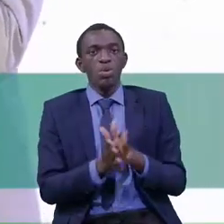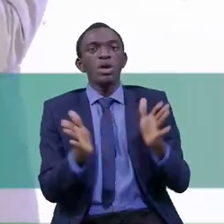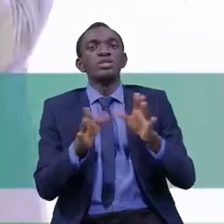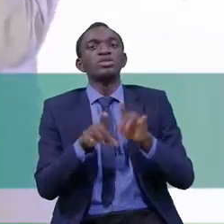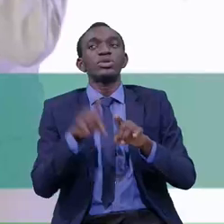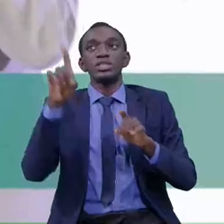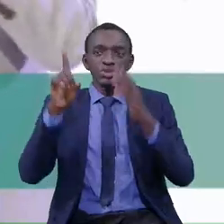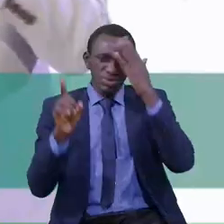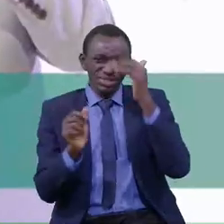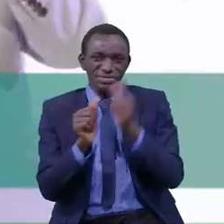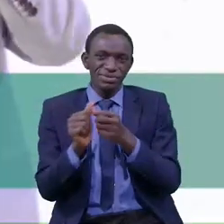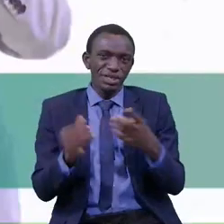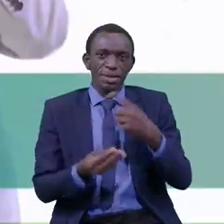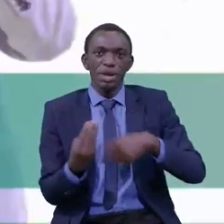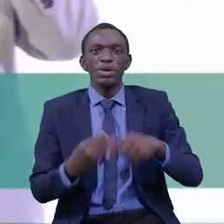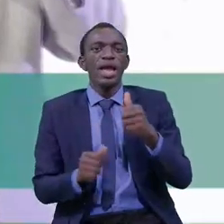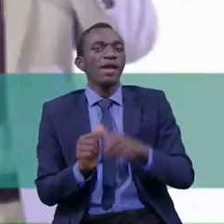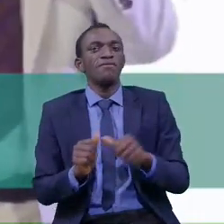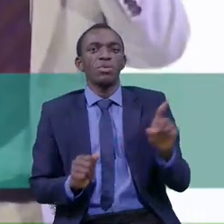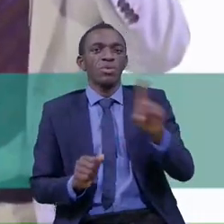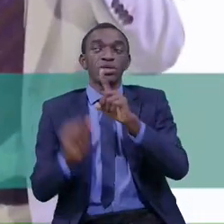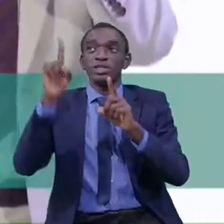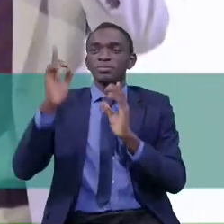monde. Il peut planifier de bonnes